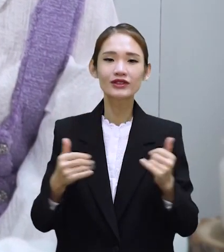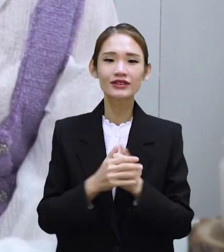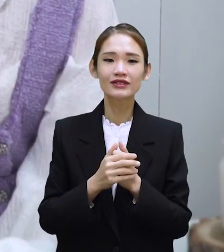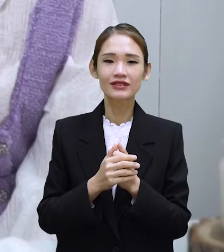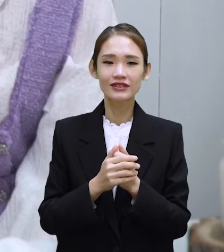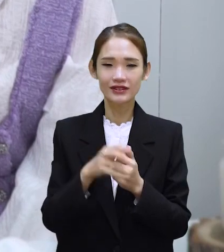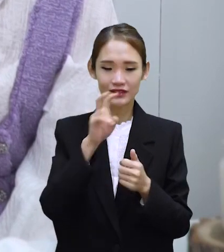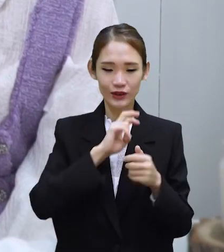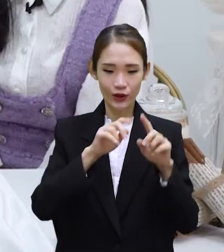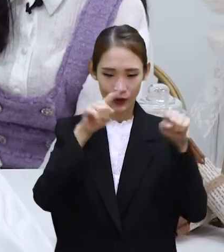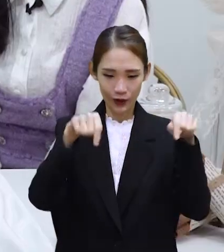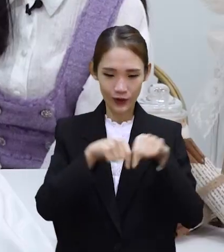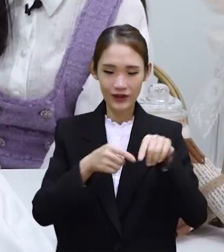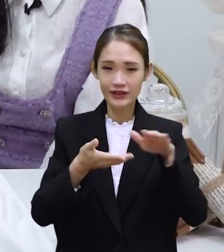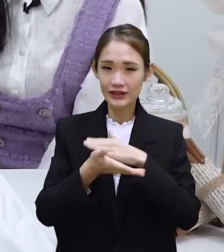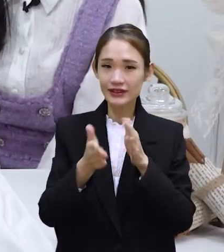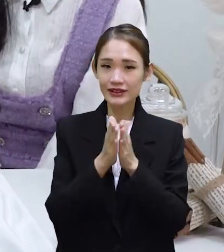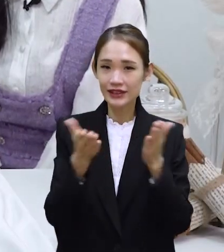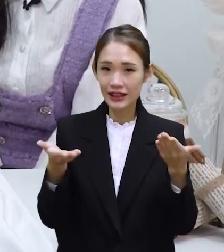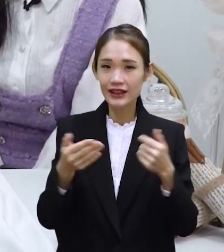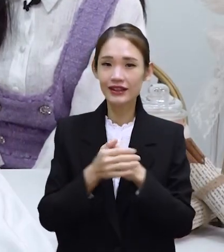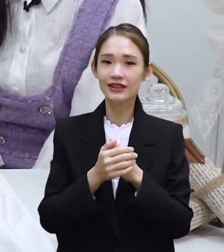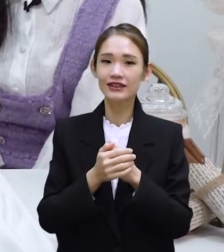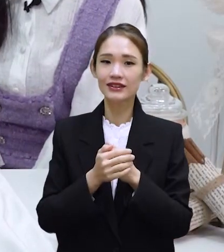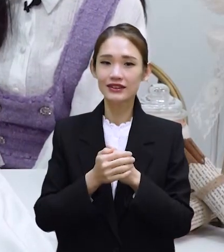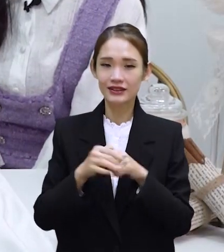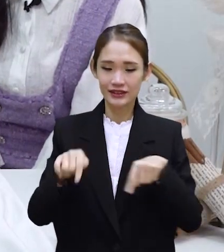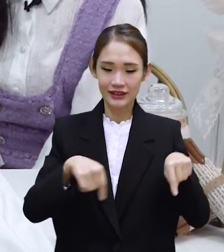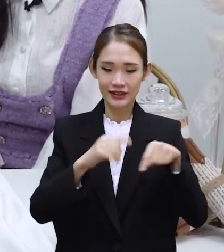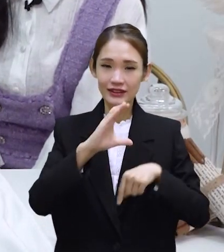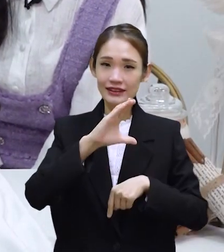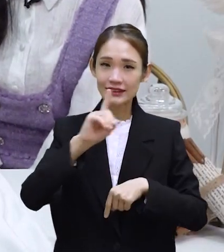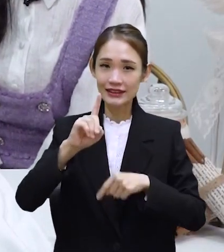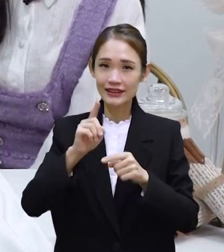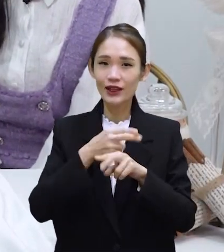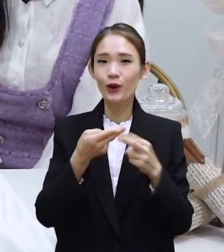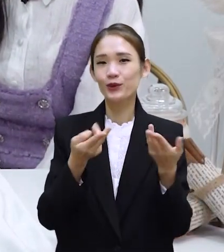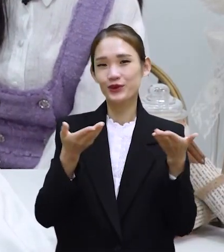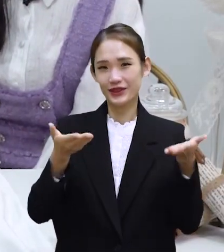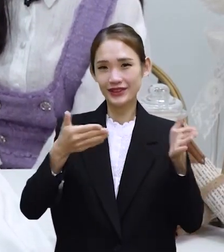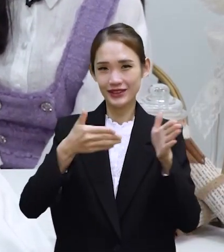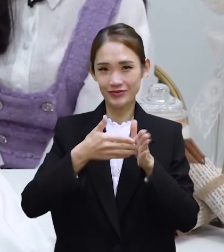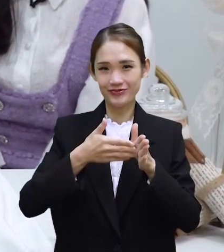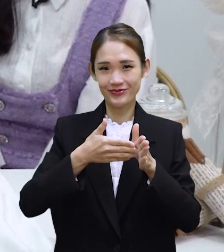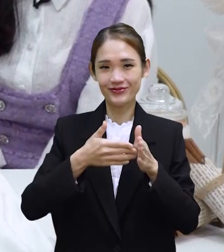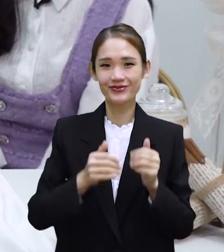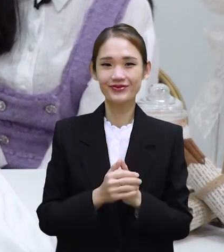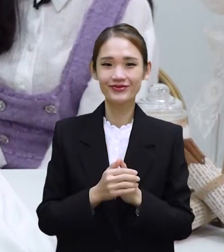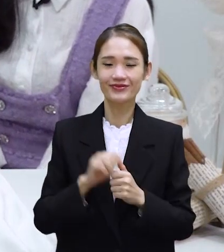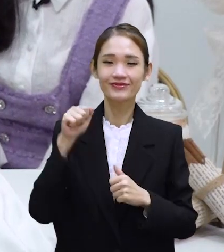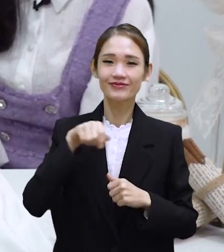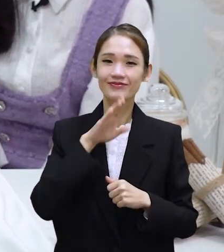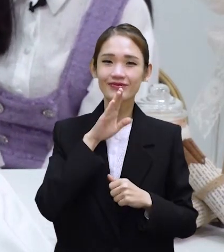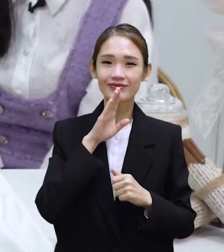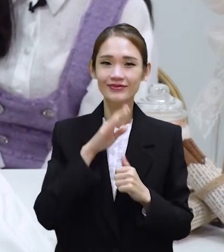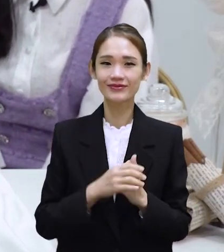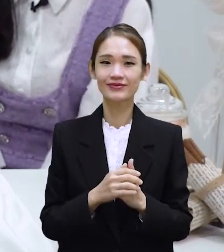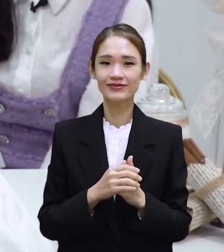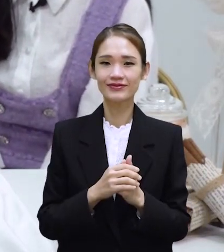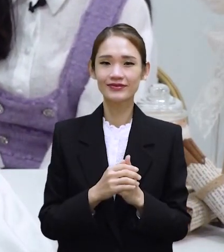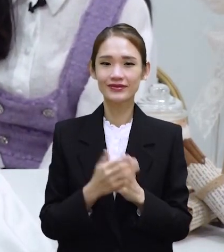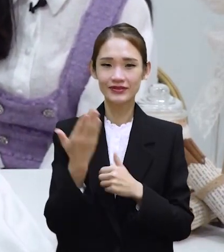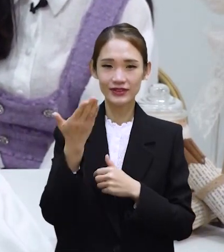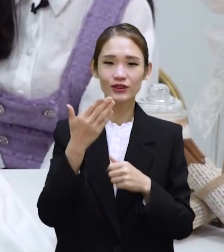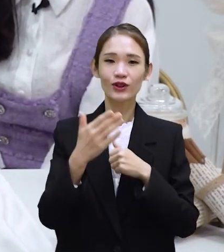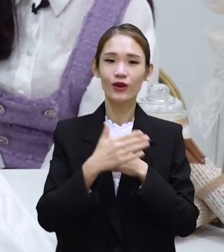드립니다 하 하 늘 아 맞아 여러분 우리 지원 학생이 랑 소개 학생에게 응원의 댓글 네 두 친구에게